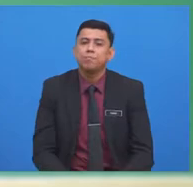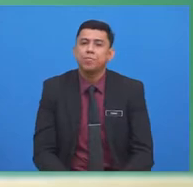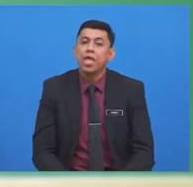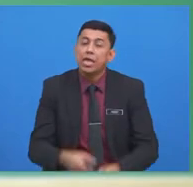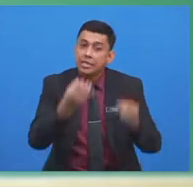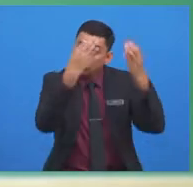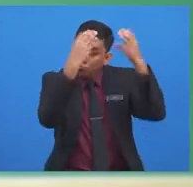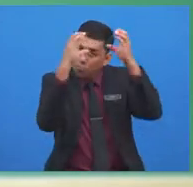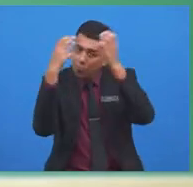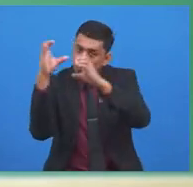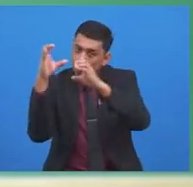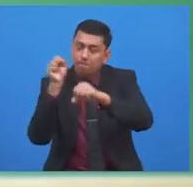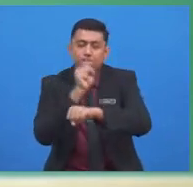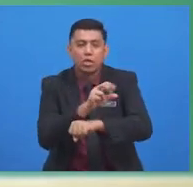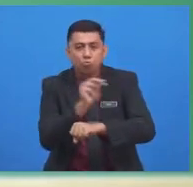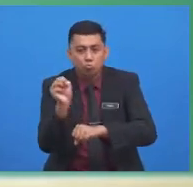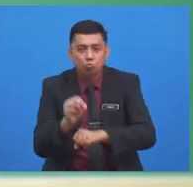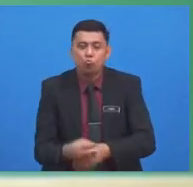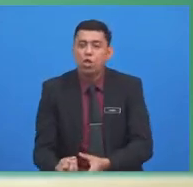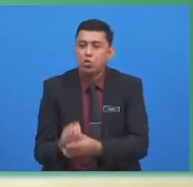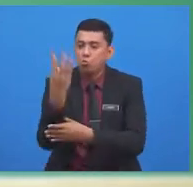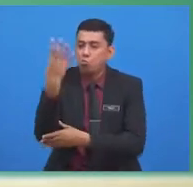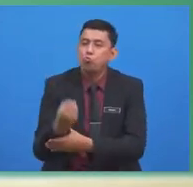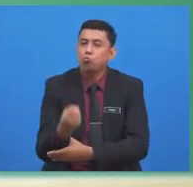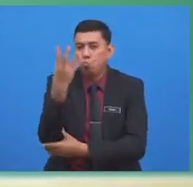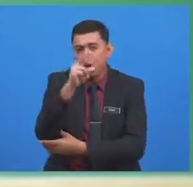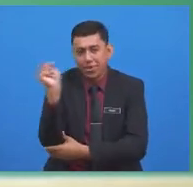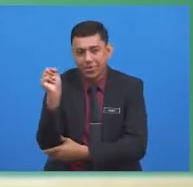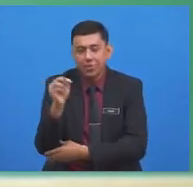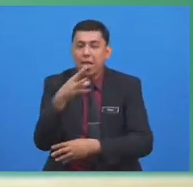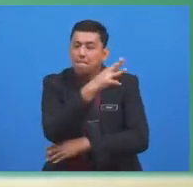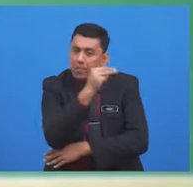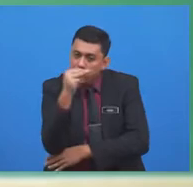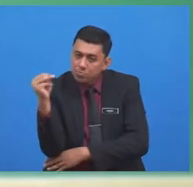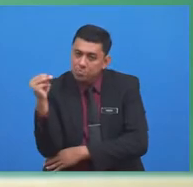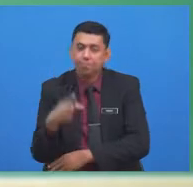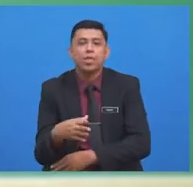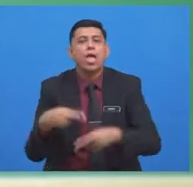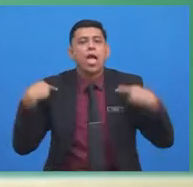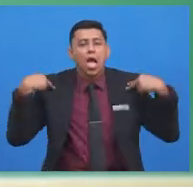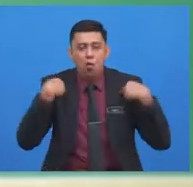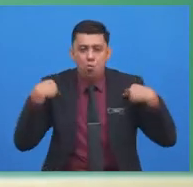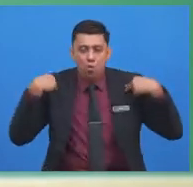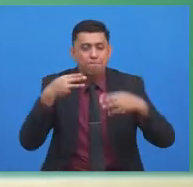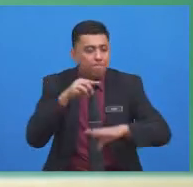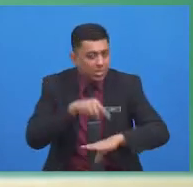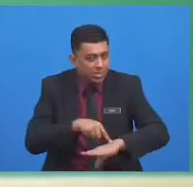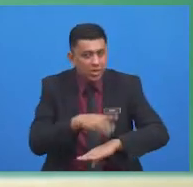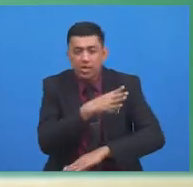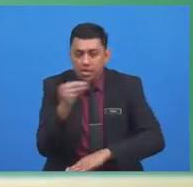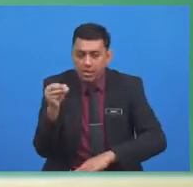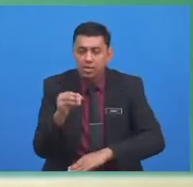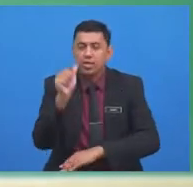faktor iklim, batuan, tumbuh-tumbuhan, mikroorganisma, haiwan, masa